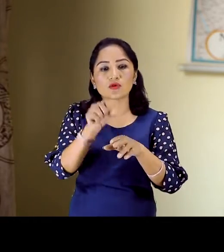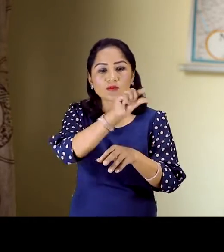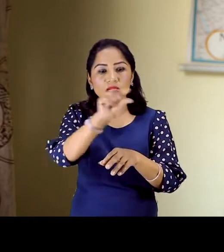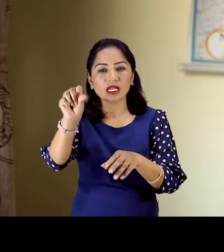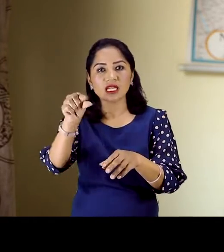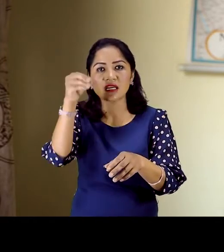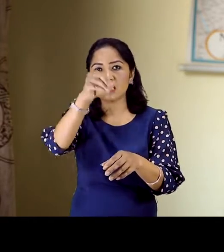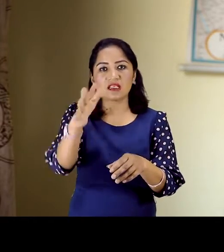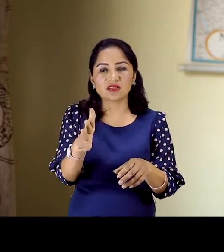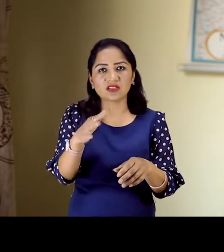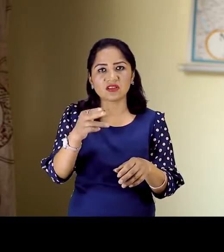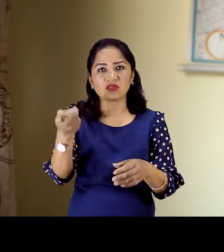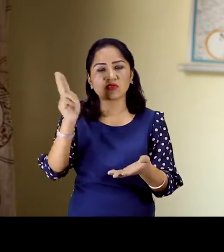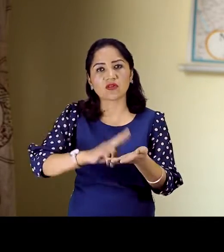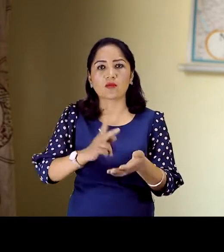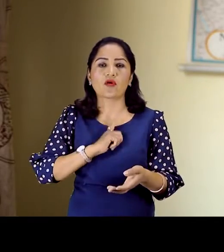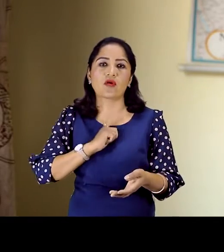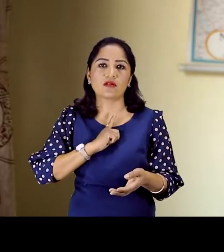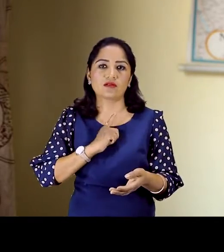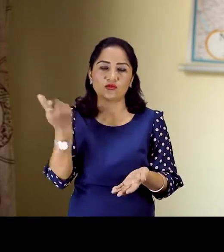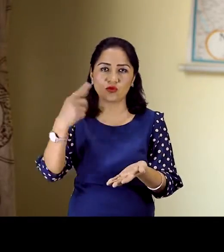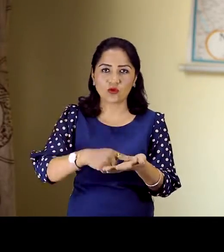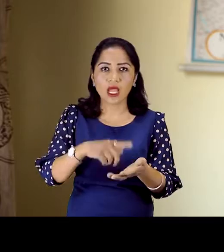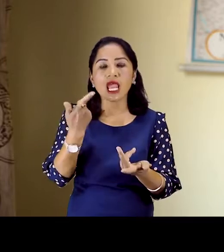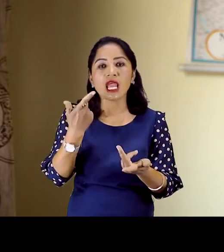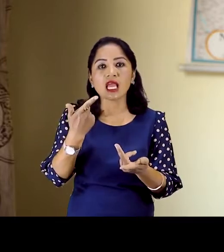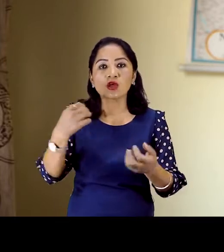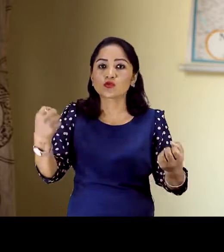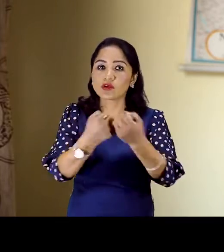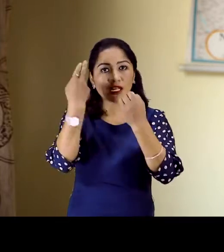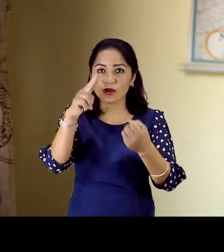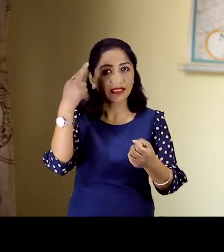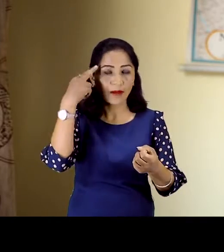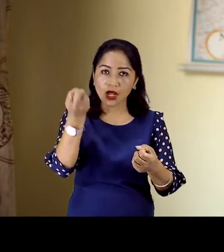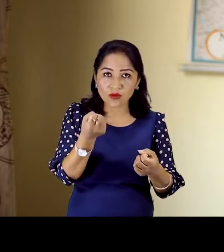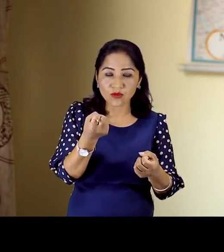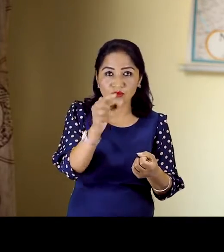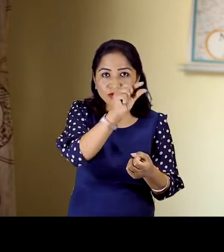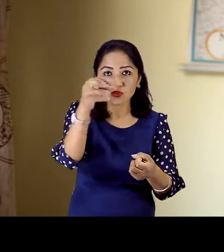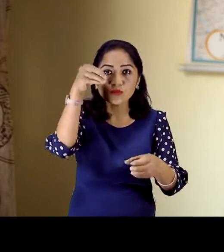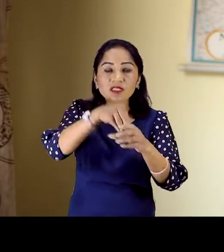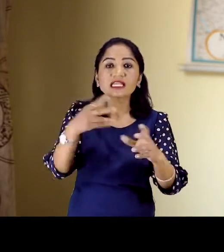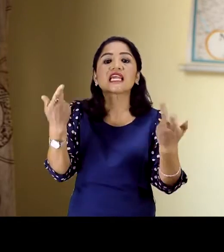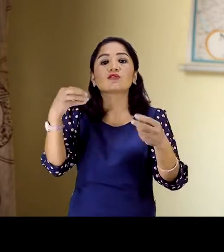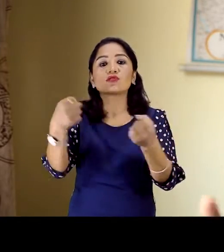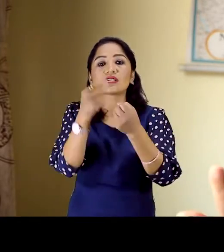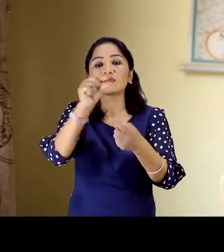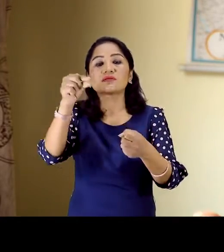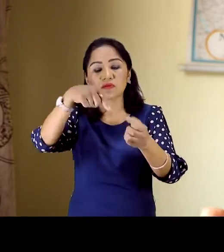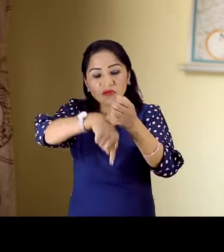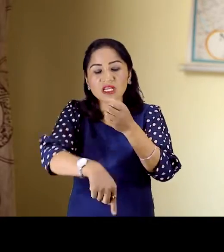होता है जघ घोलर पाला दलसलिति गाफा loud लो जयरो कि